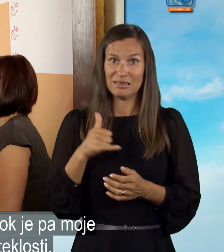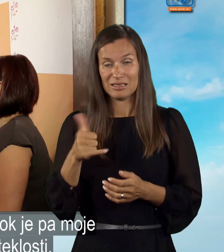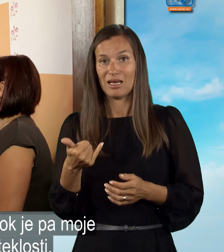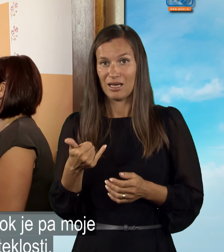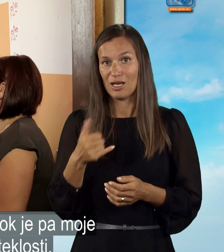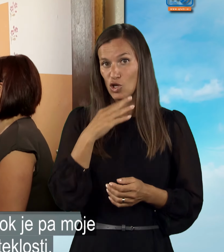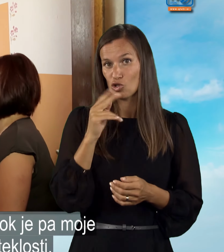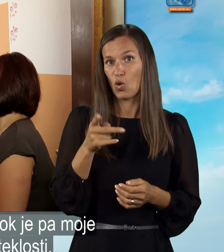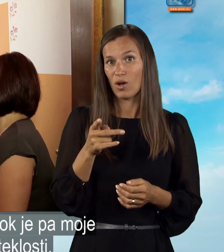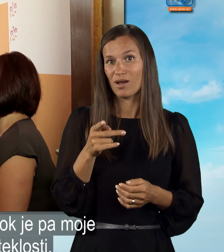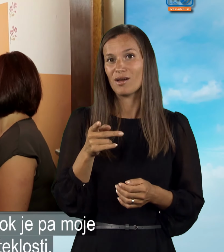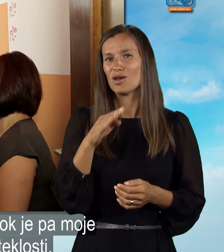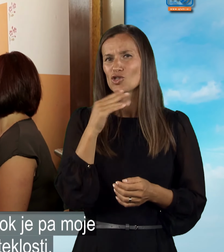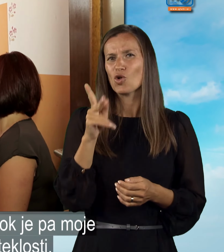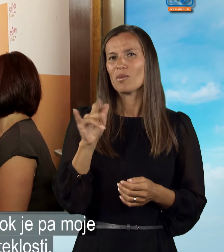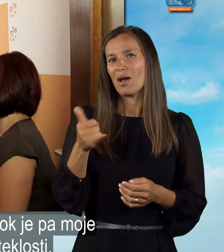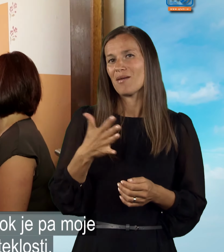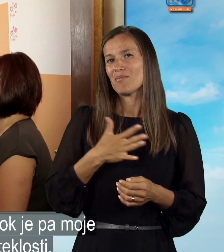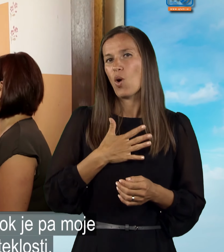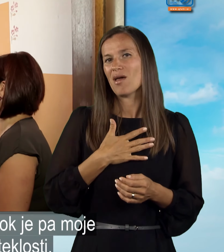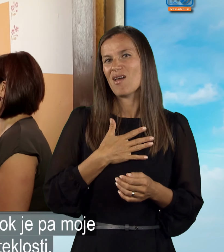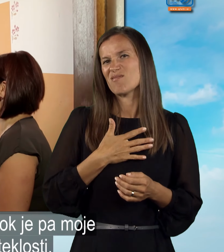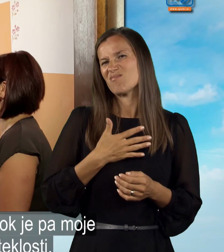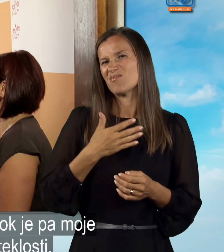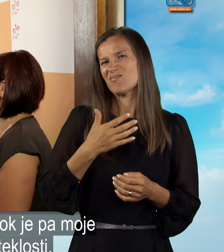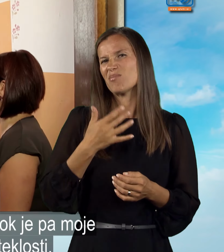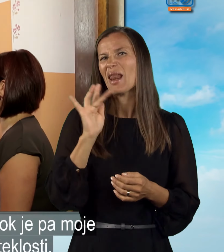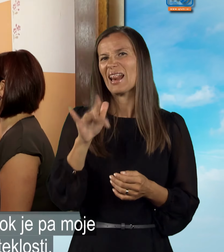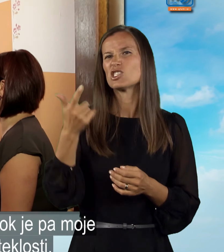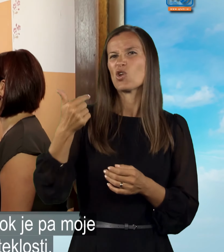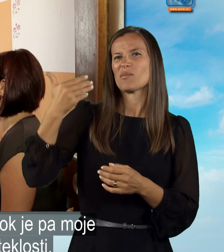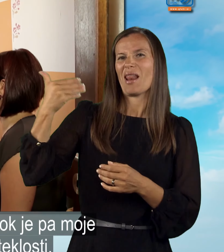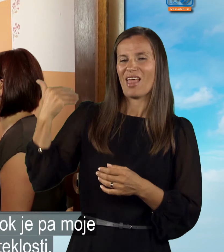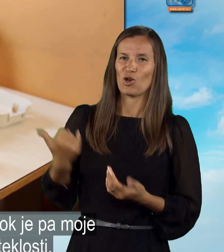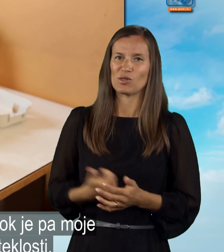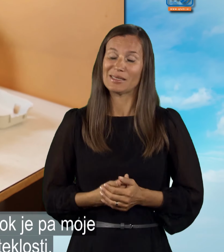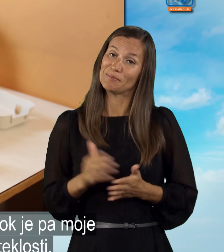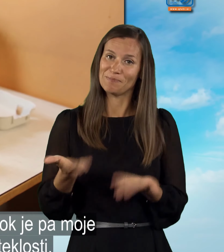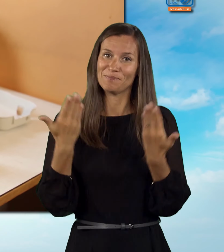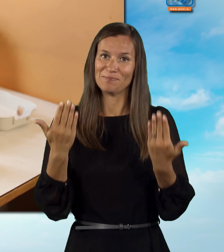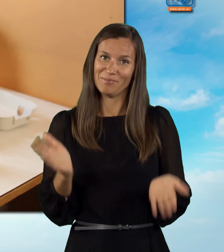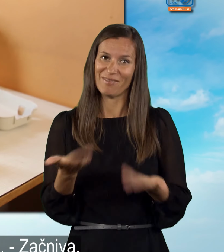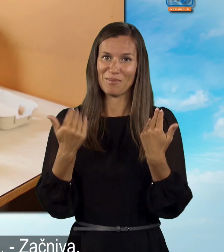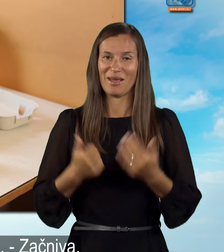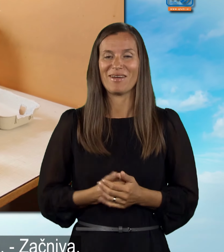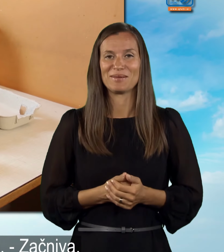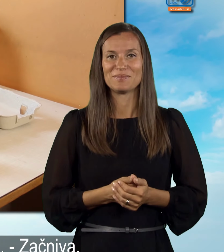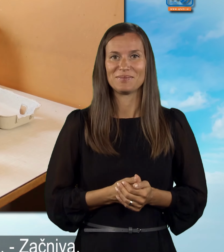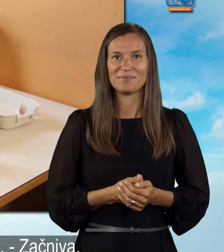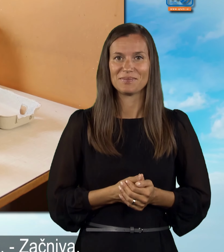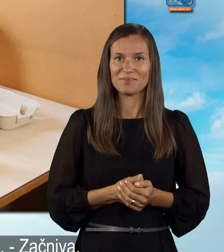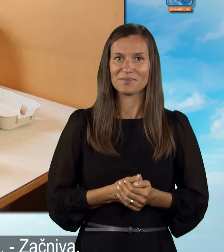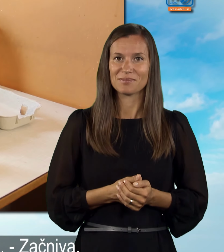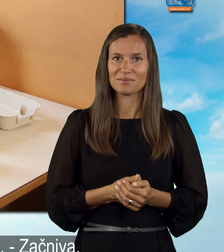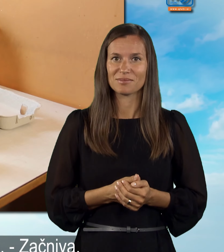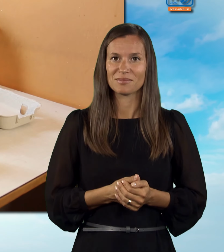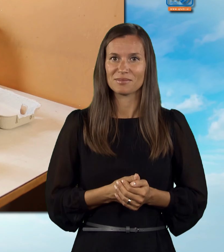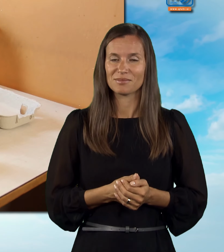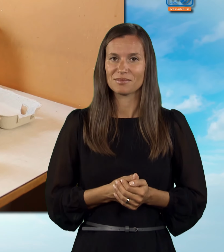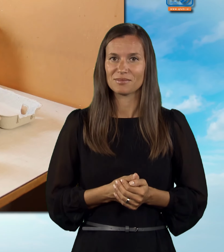Ja, sok je pa moje prekletstvo iz preteklosti. Ajde, peva. No pa peva začeti.